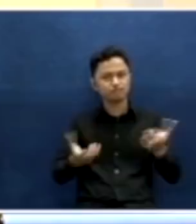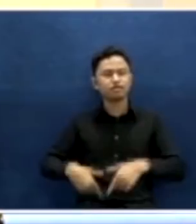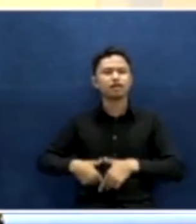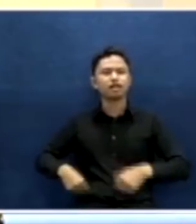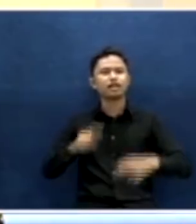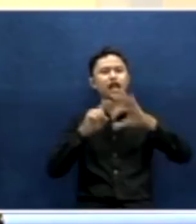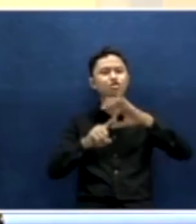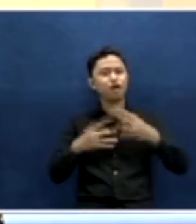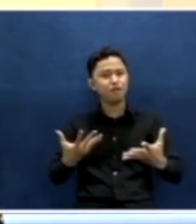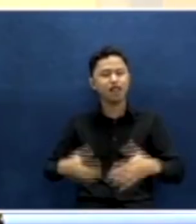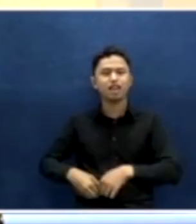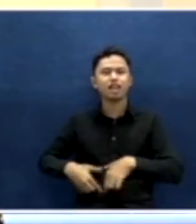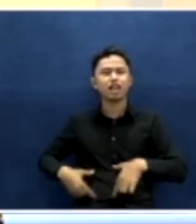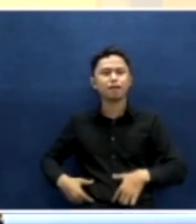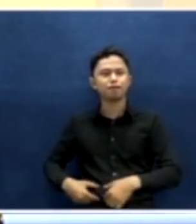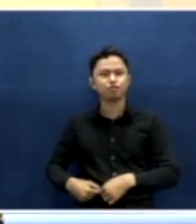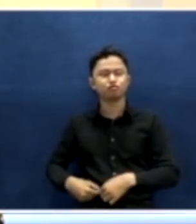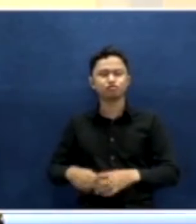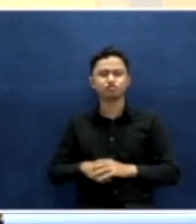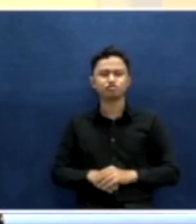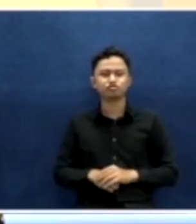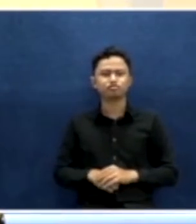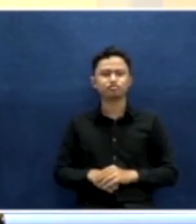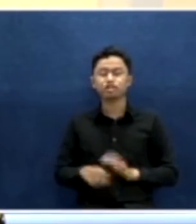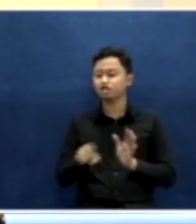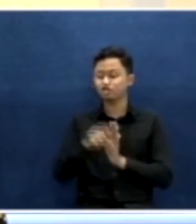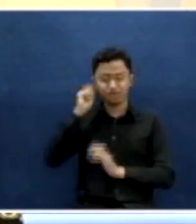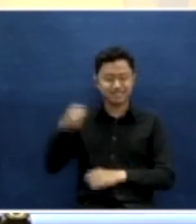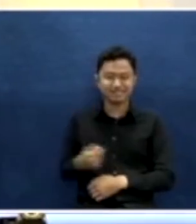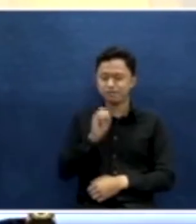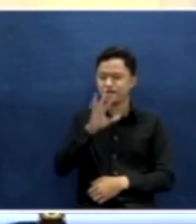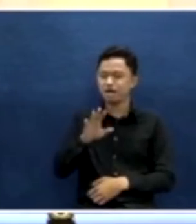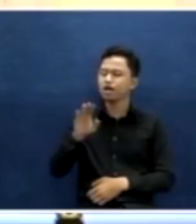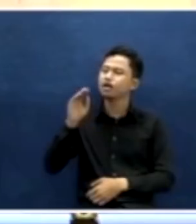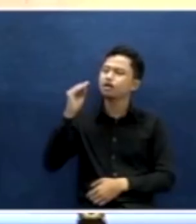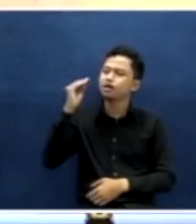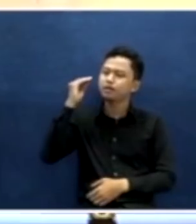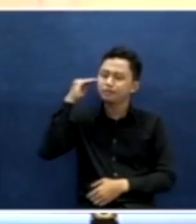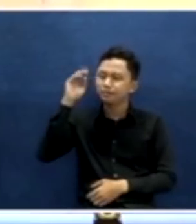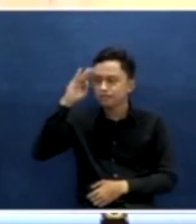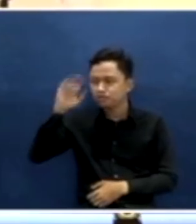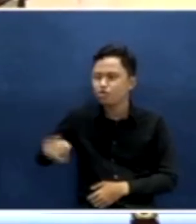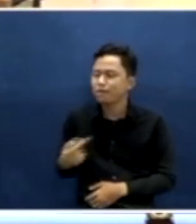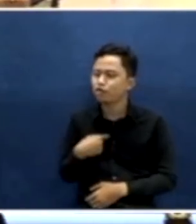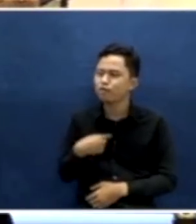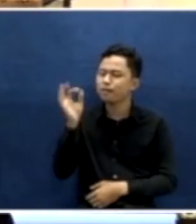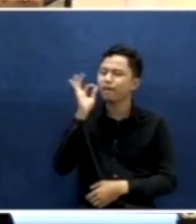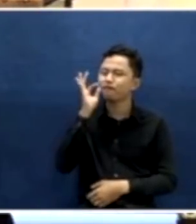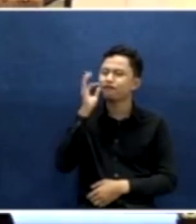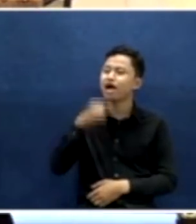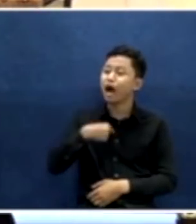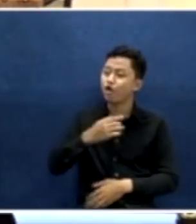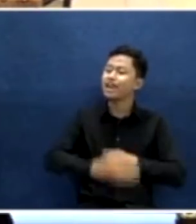melepas suaminya menuju ke tempat kerja mas aku sabar Kalau aku laper tapi aku tidak sabar Kalau aku masuk neraka gara-gara makanan